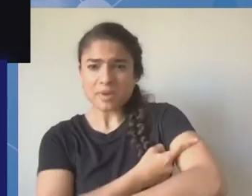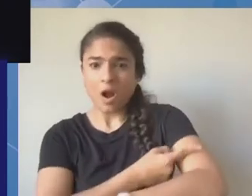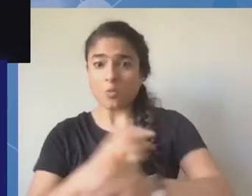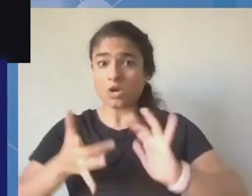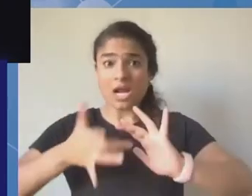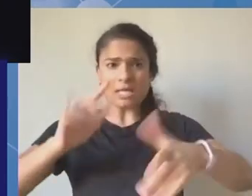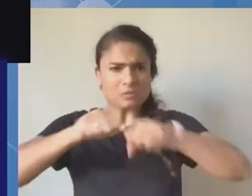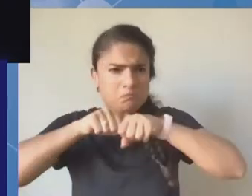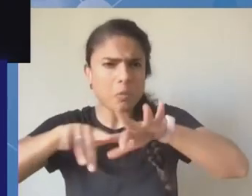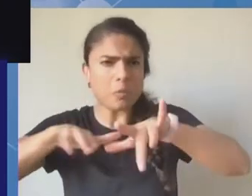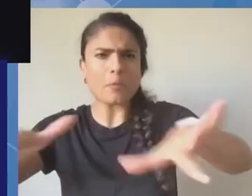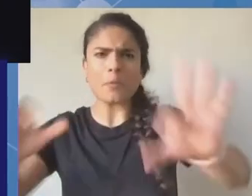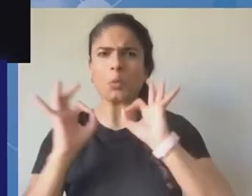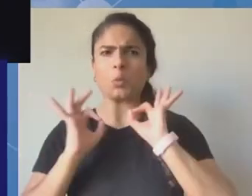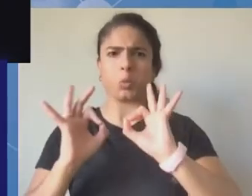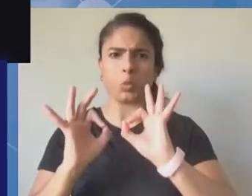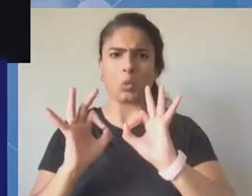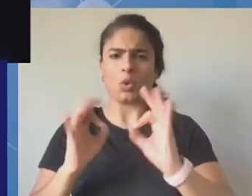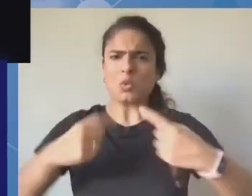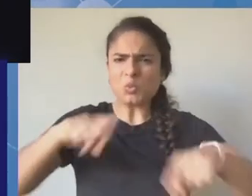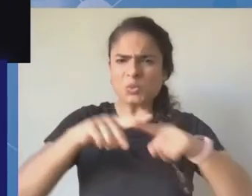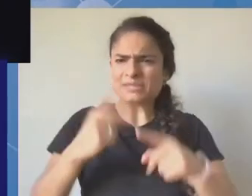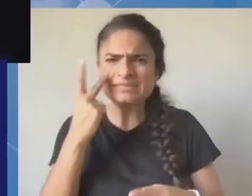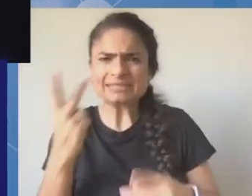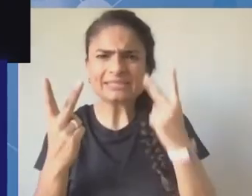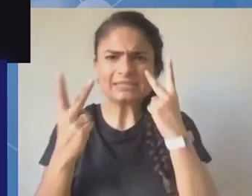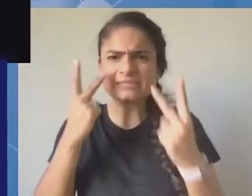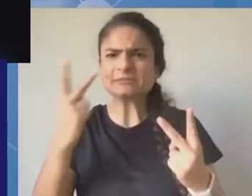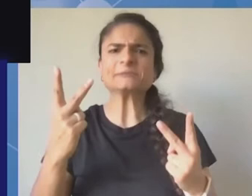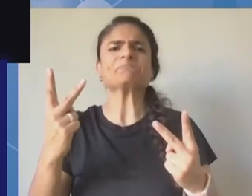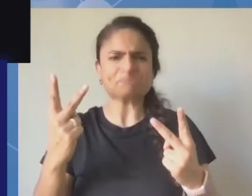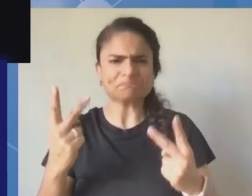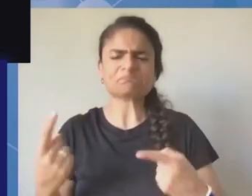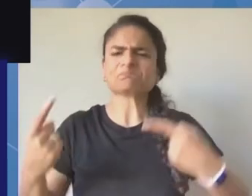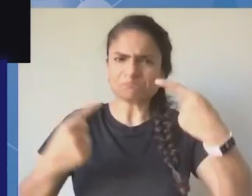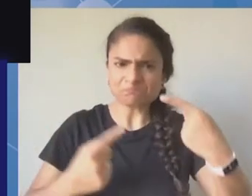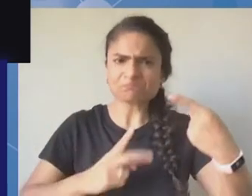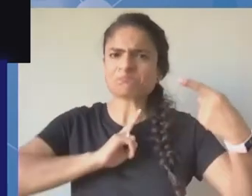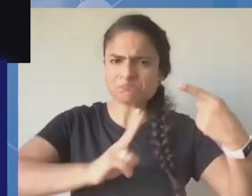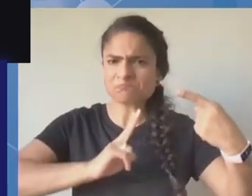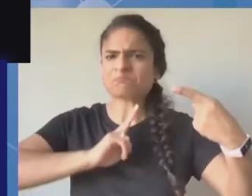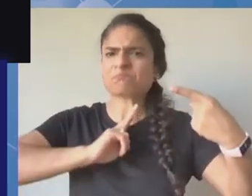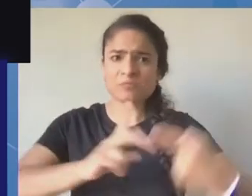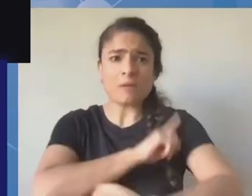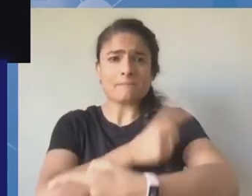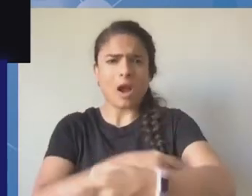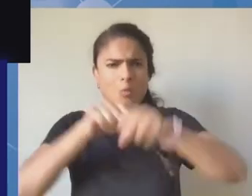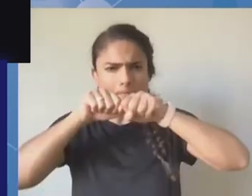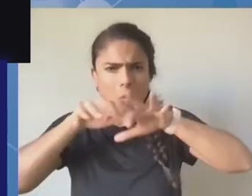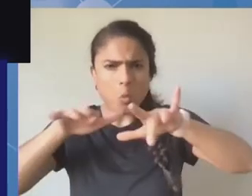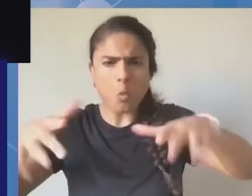控使用，那么我们如何在这个方面能找到平衡？我们知道互联网还没有完